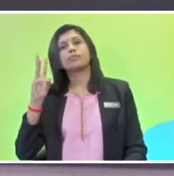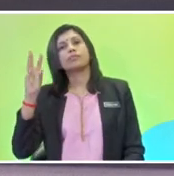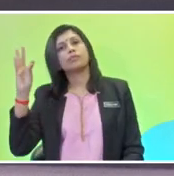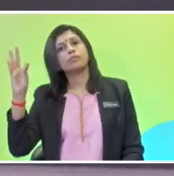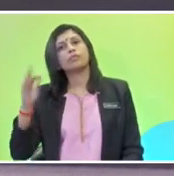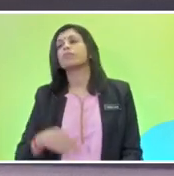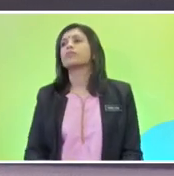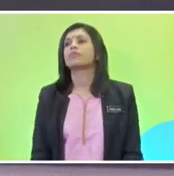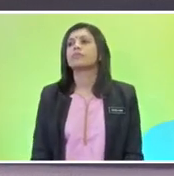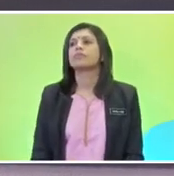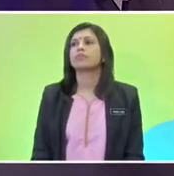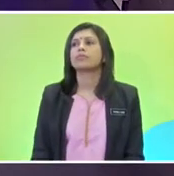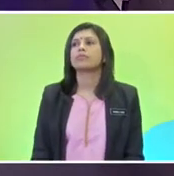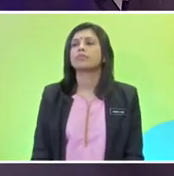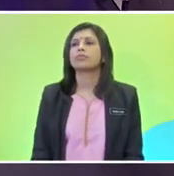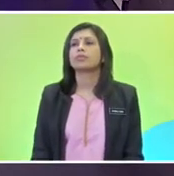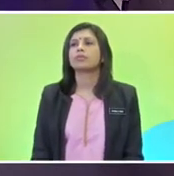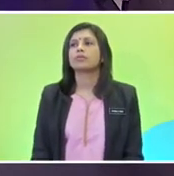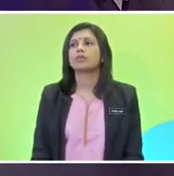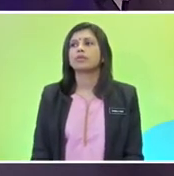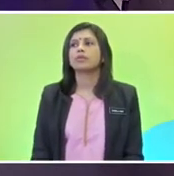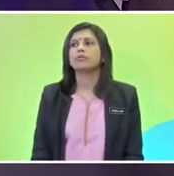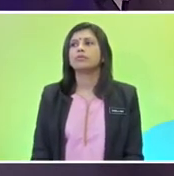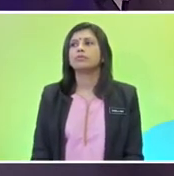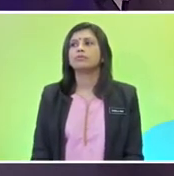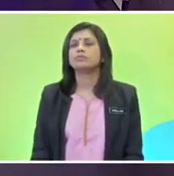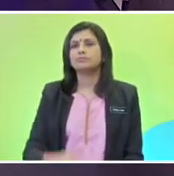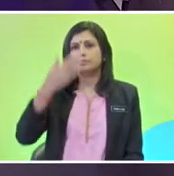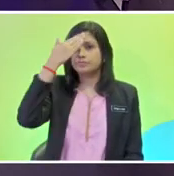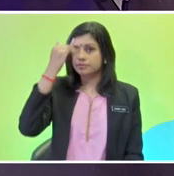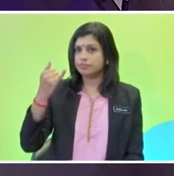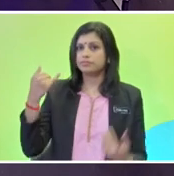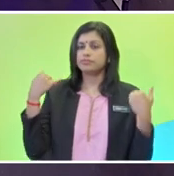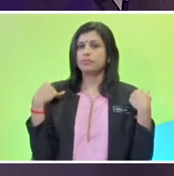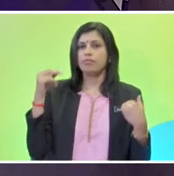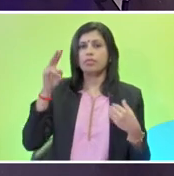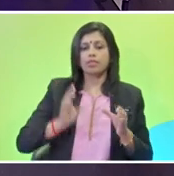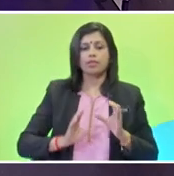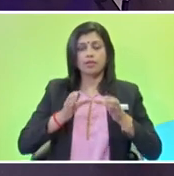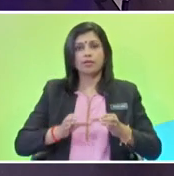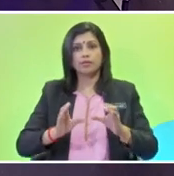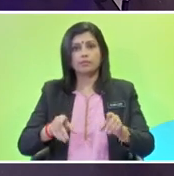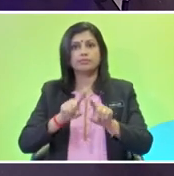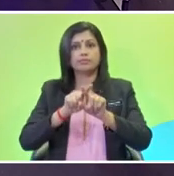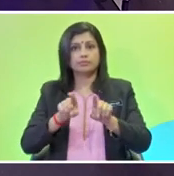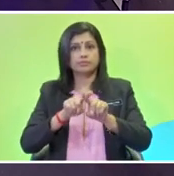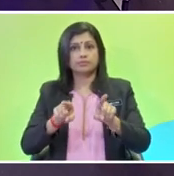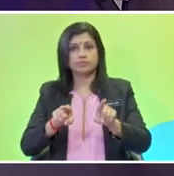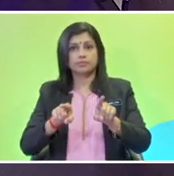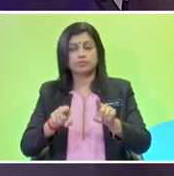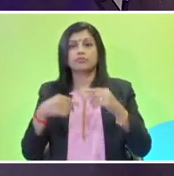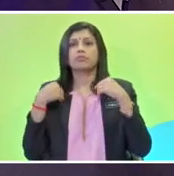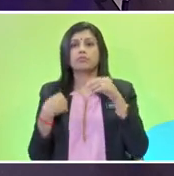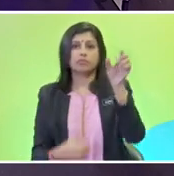kita nak cerita sedikit kenapa ada dua cara berbeza pengiraan. Ada macam tegak.